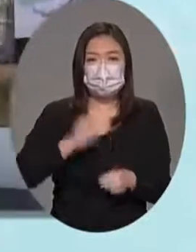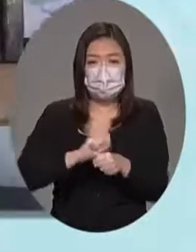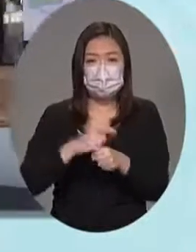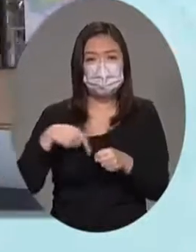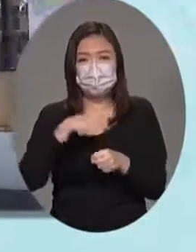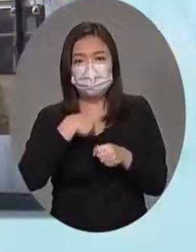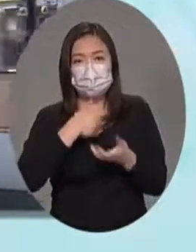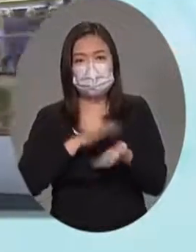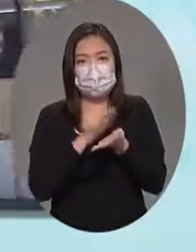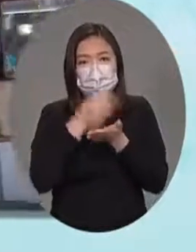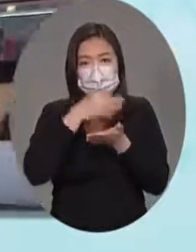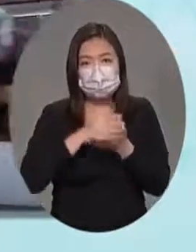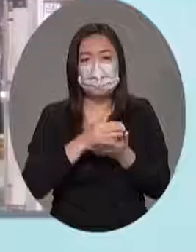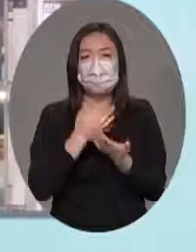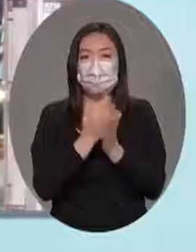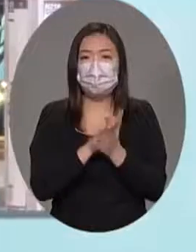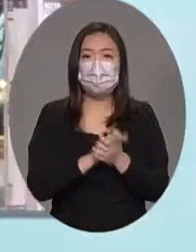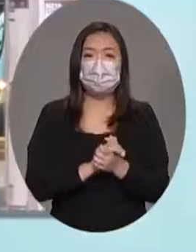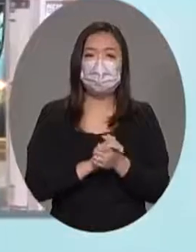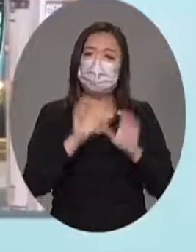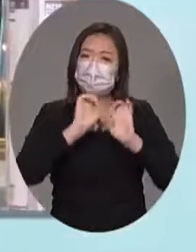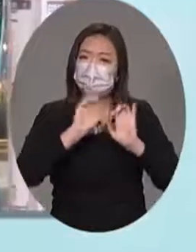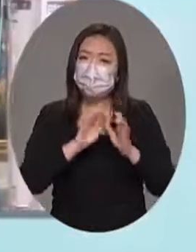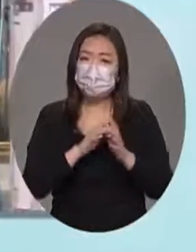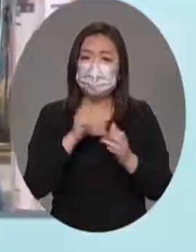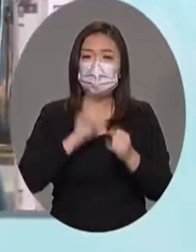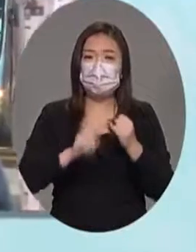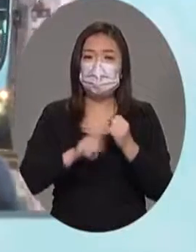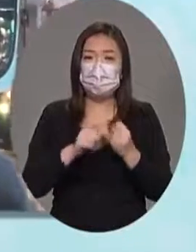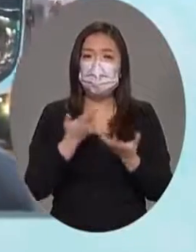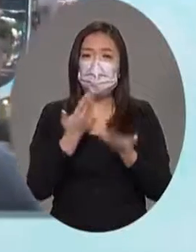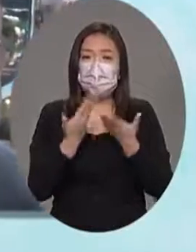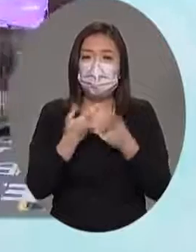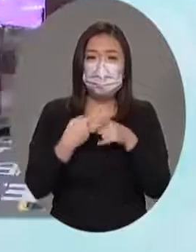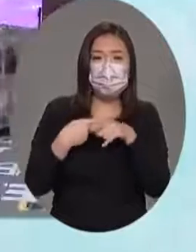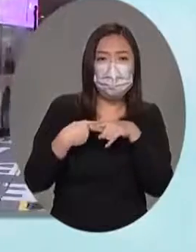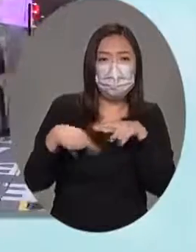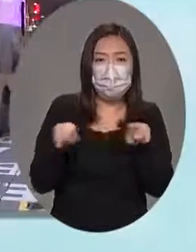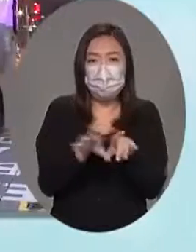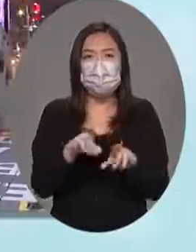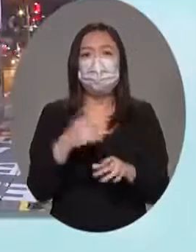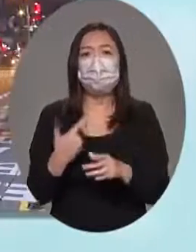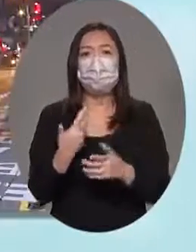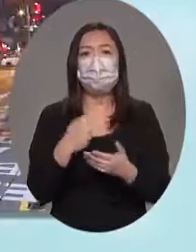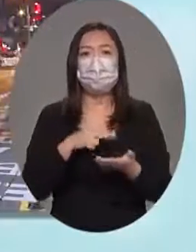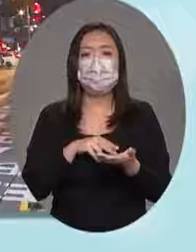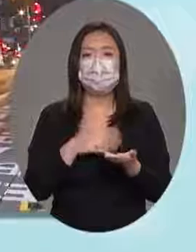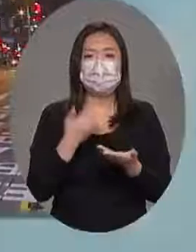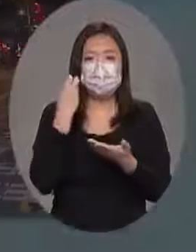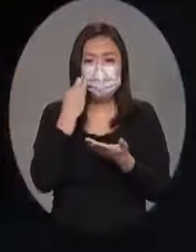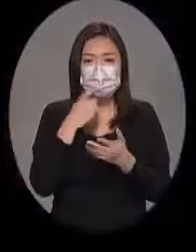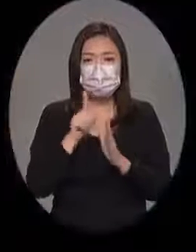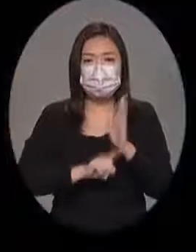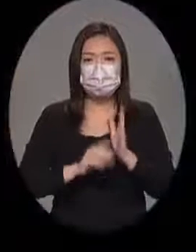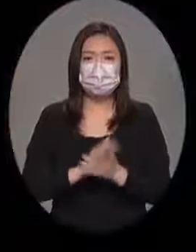係經驗累積得嚟一啲嘅預報工具咧，得出嚟嘅結果咧，可能個分歧比較大，信心會相對嚟講比較低。